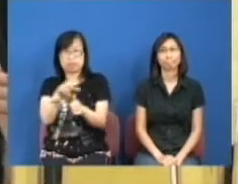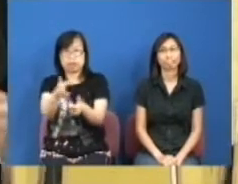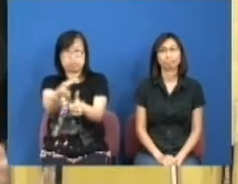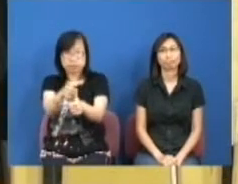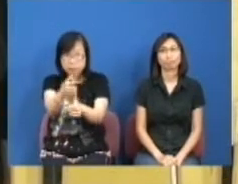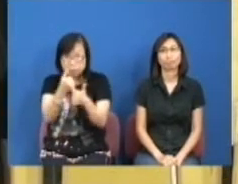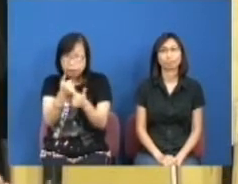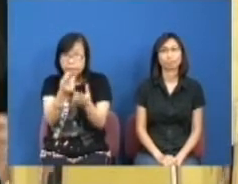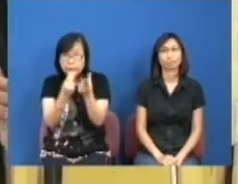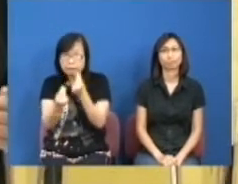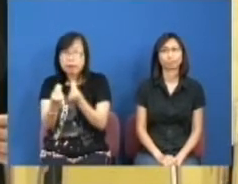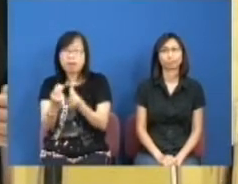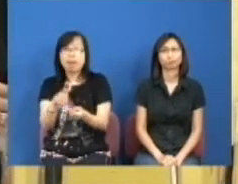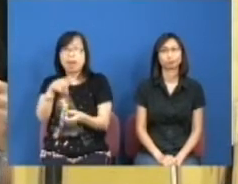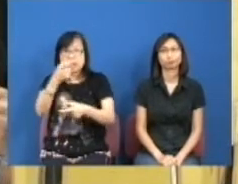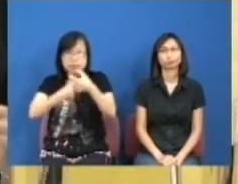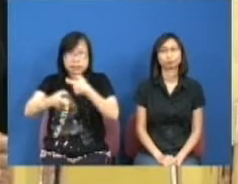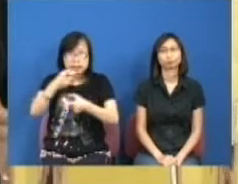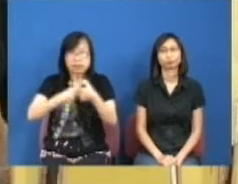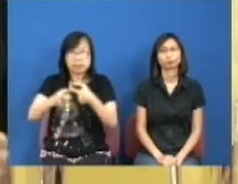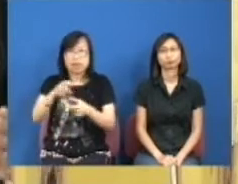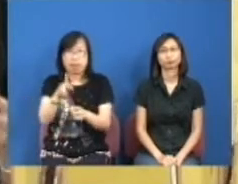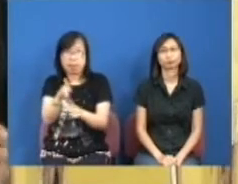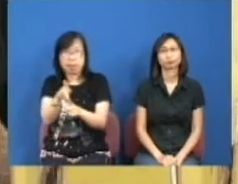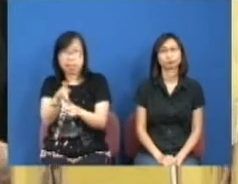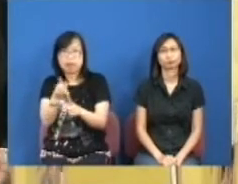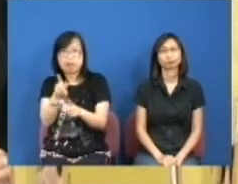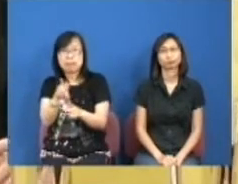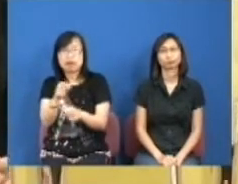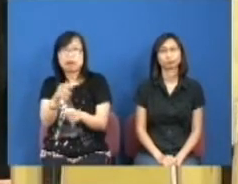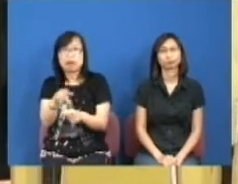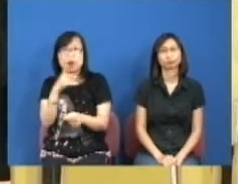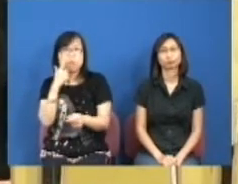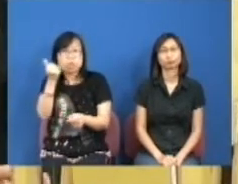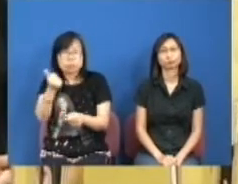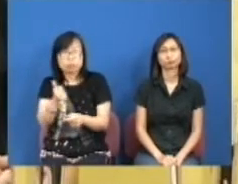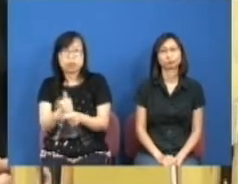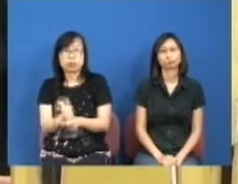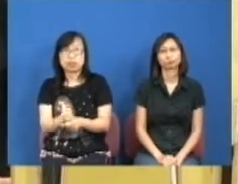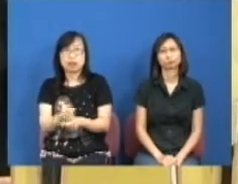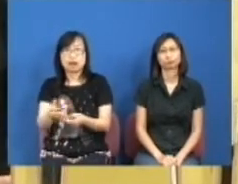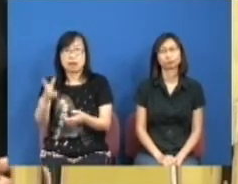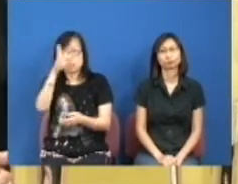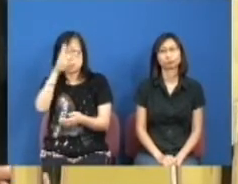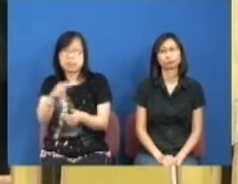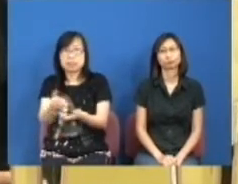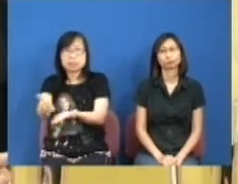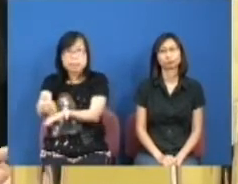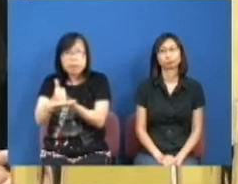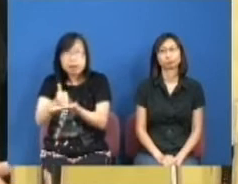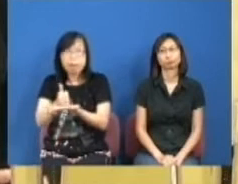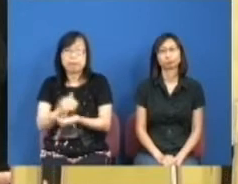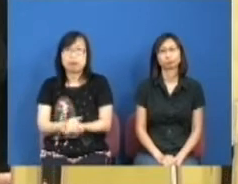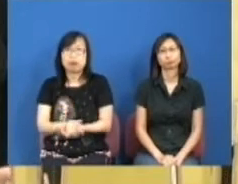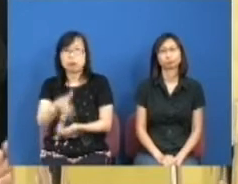治的委任啦，經濟上的利益的即係互動啦嚇。咁政治委任，我哋即係研究政治學的學者